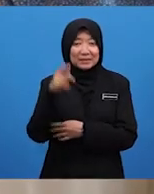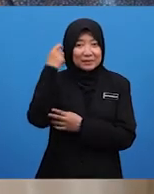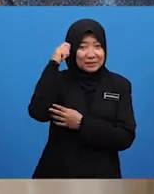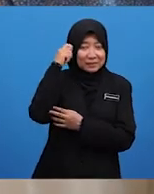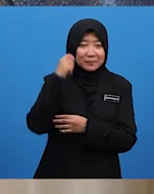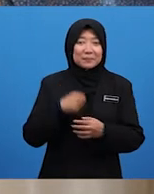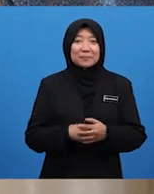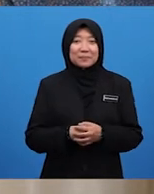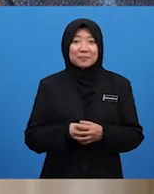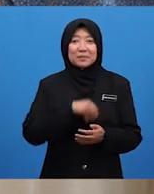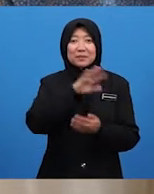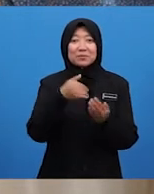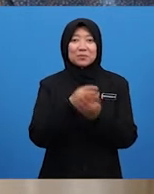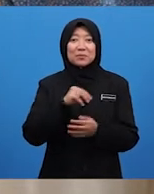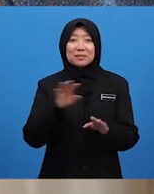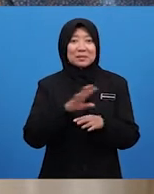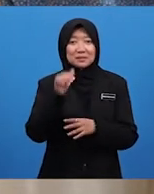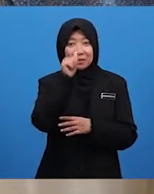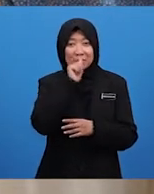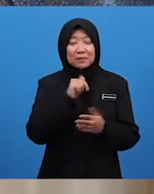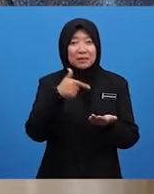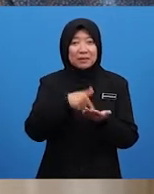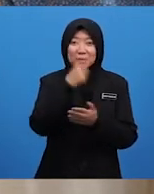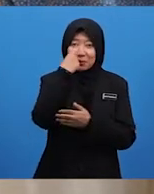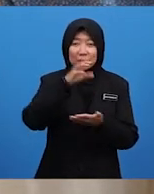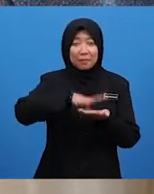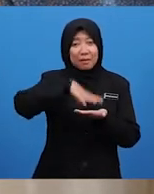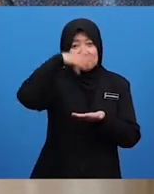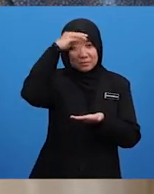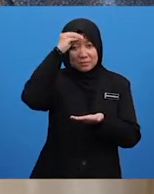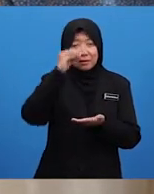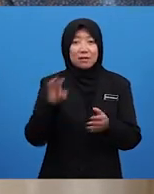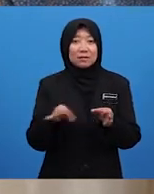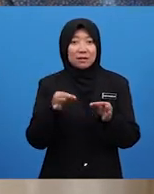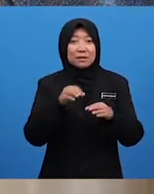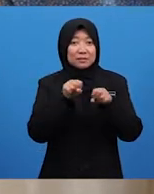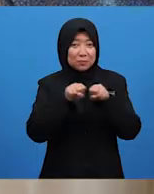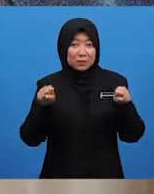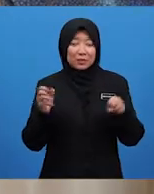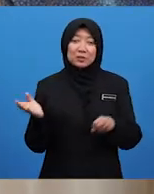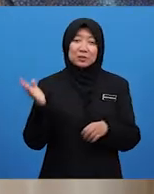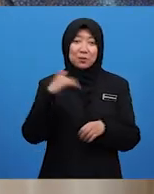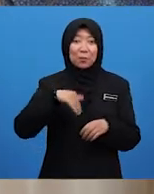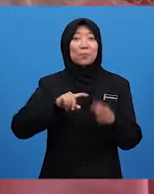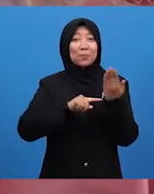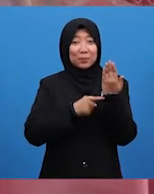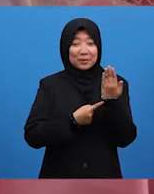Cikgu lihat semua murid tidak sabar lagi untuk belajar menjahit smoking. Mari kita